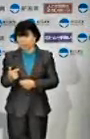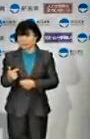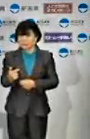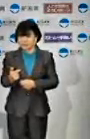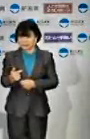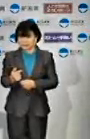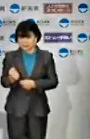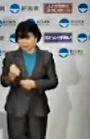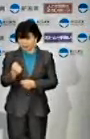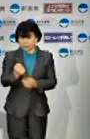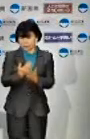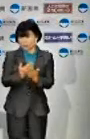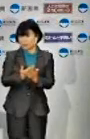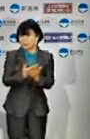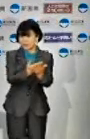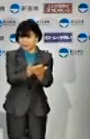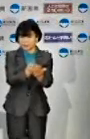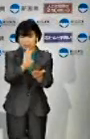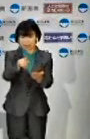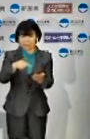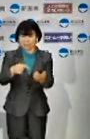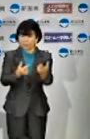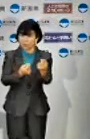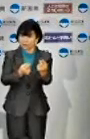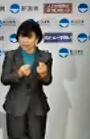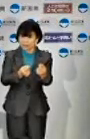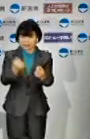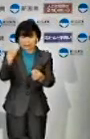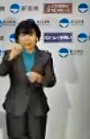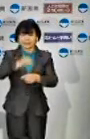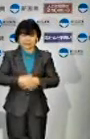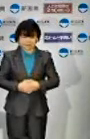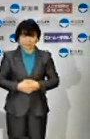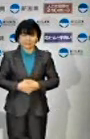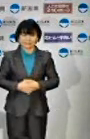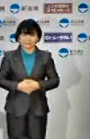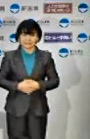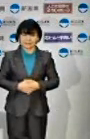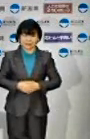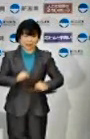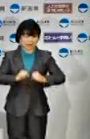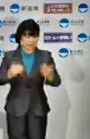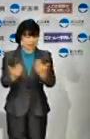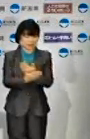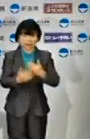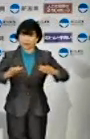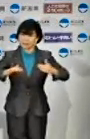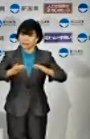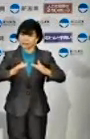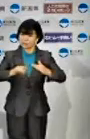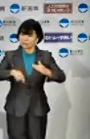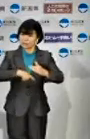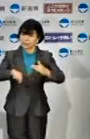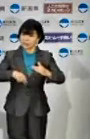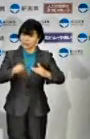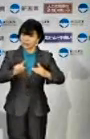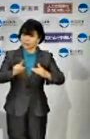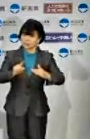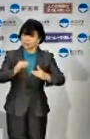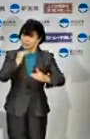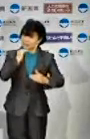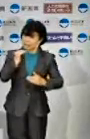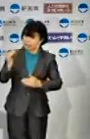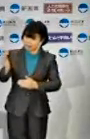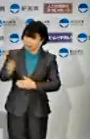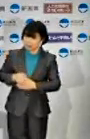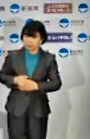も同意見ですよ。 長谷川議論ということですけども、どういった議論を期待したいという この幅広